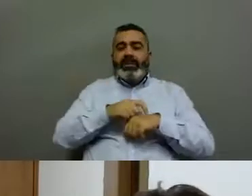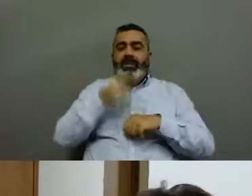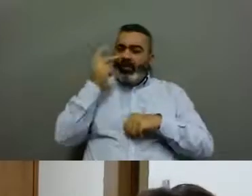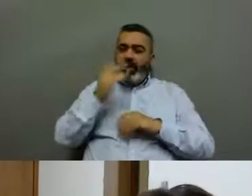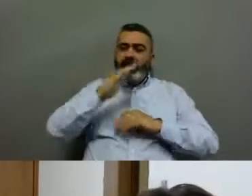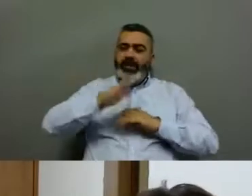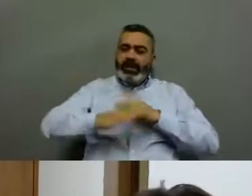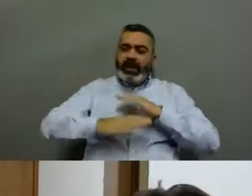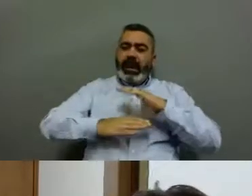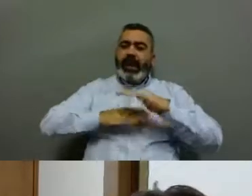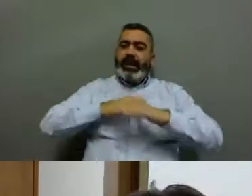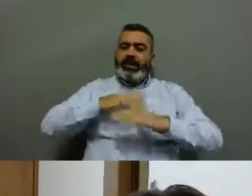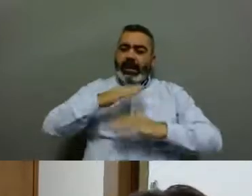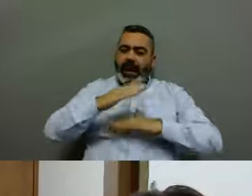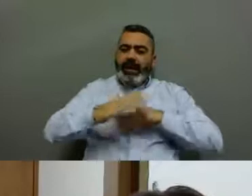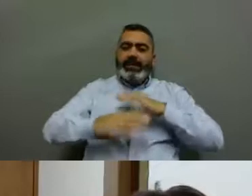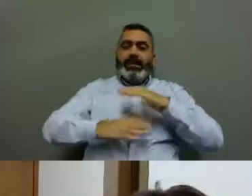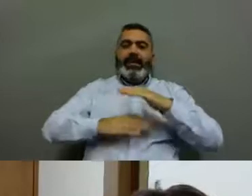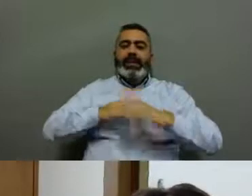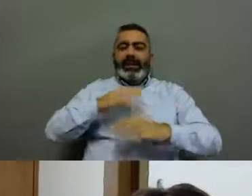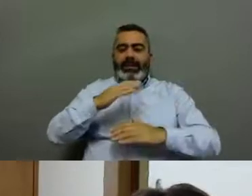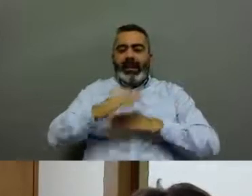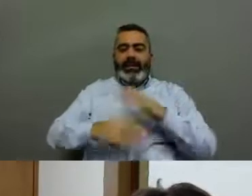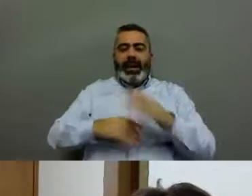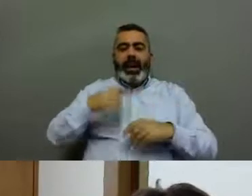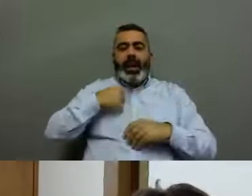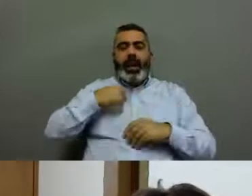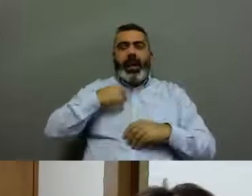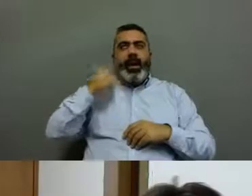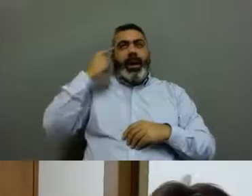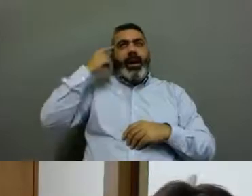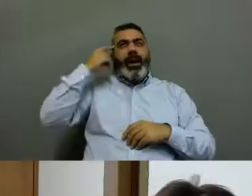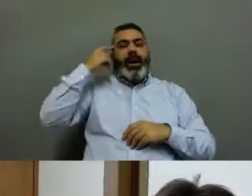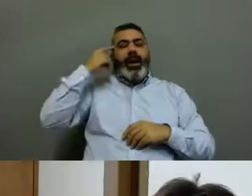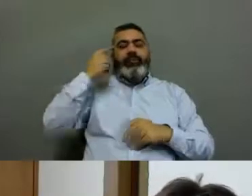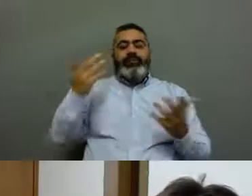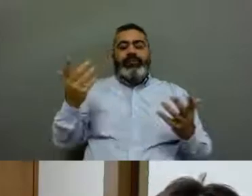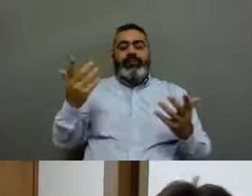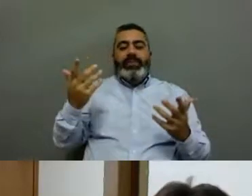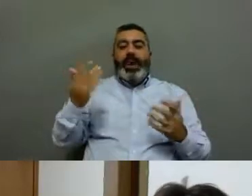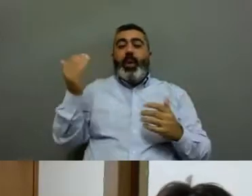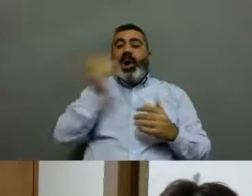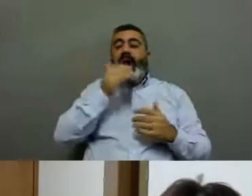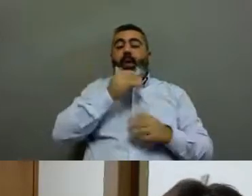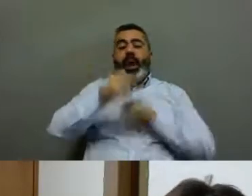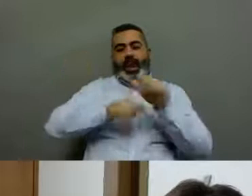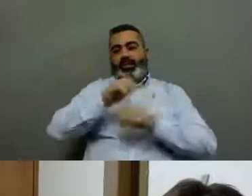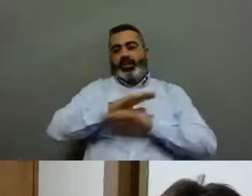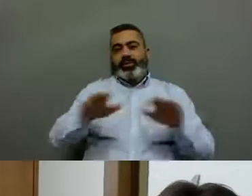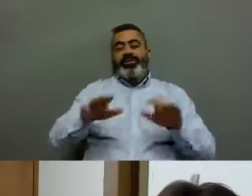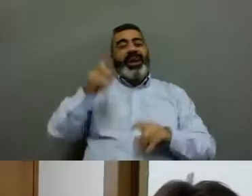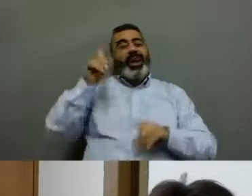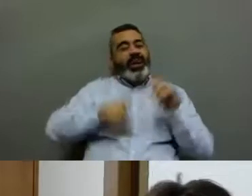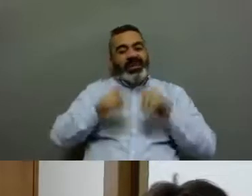ίσως αργά, μου έρχεται στο μυαλό αυτό που λέει «τα πάντα αλλάζουν γρήγορα, αλλά πολλά πράγματα